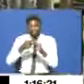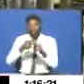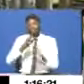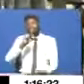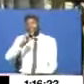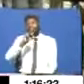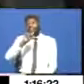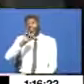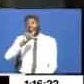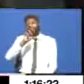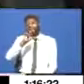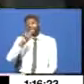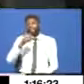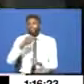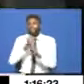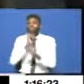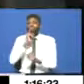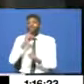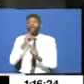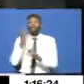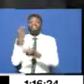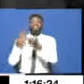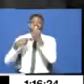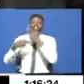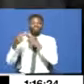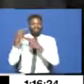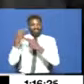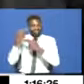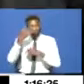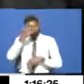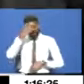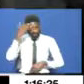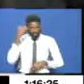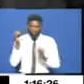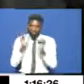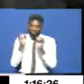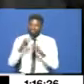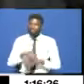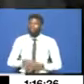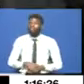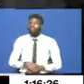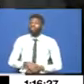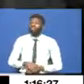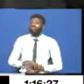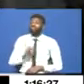is not forgotten. Musa akaja ibarabara kutoka Kisii kuja kwake hapo nyuzia.